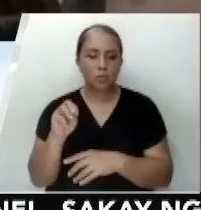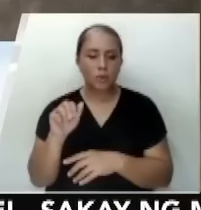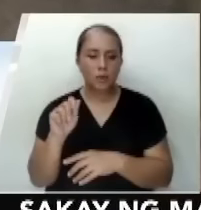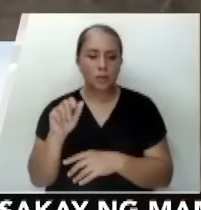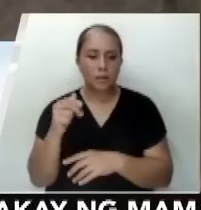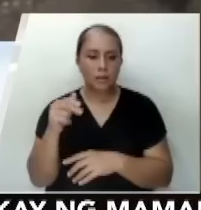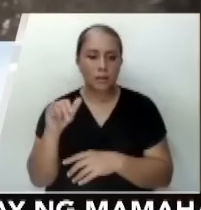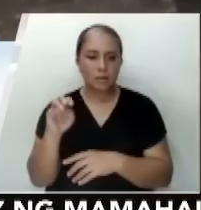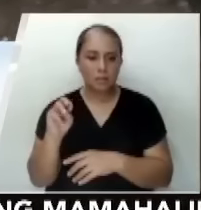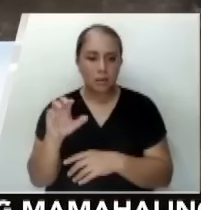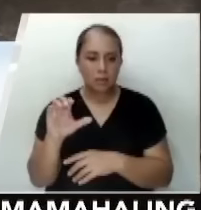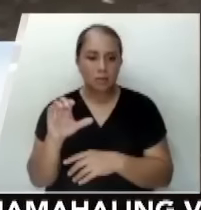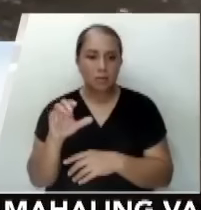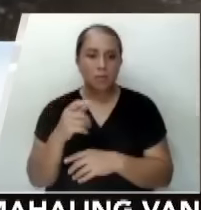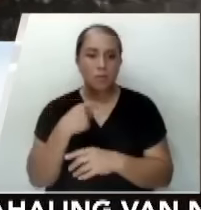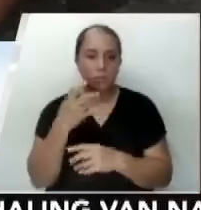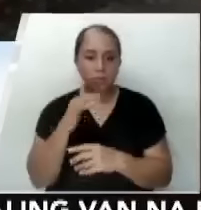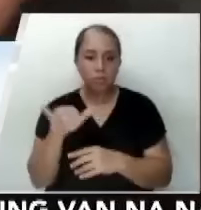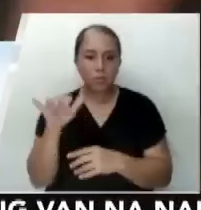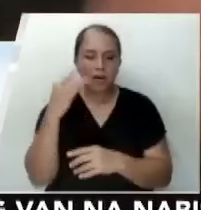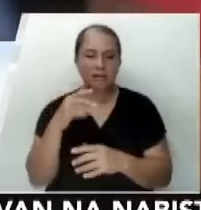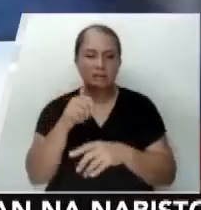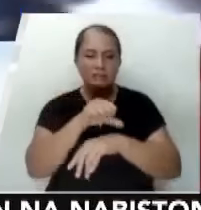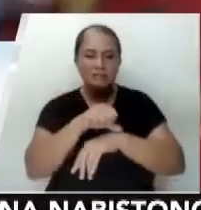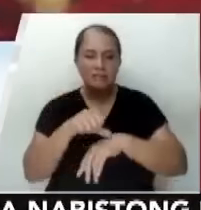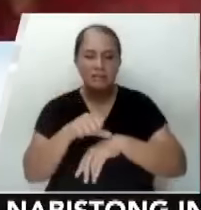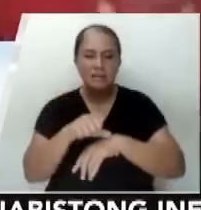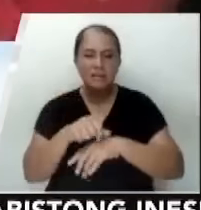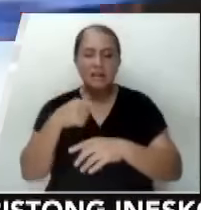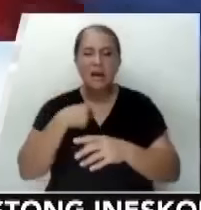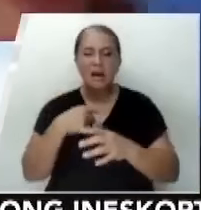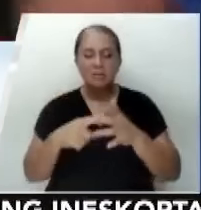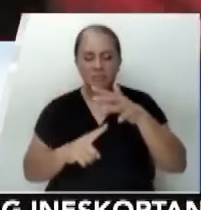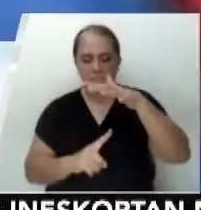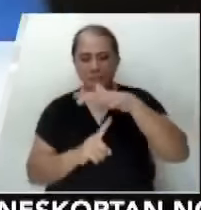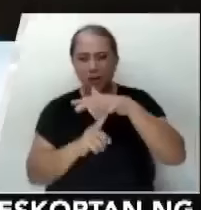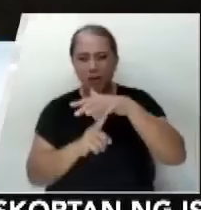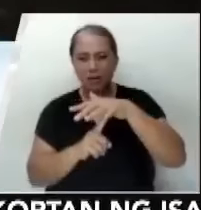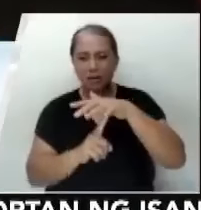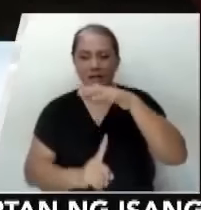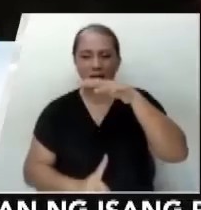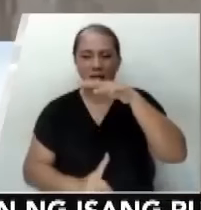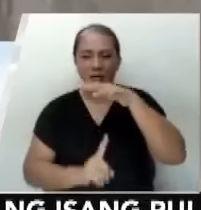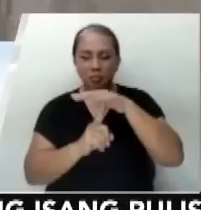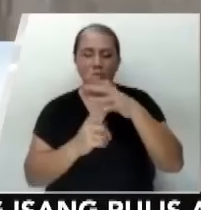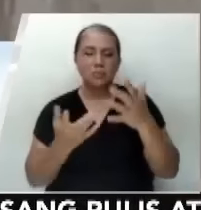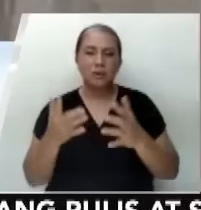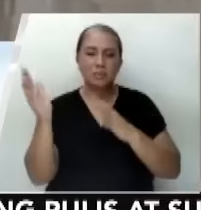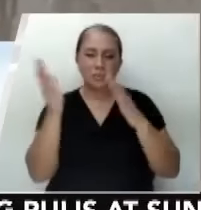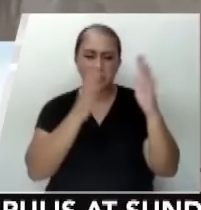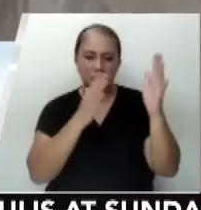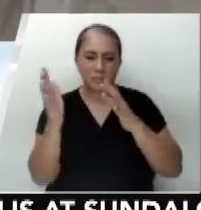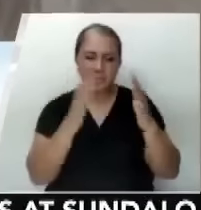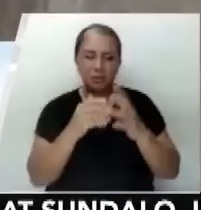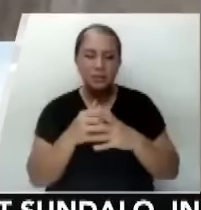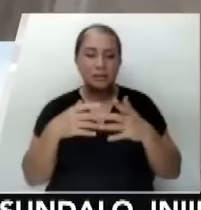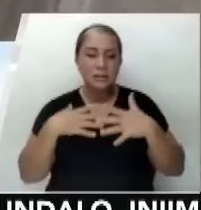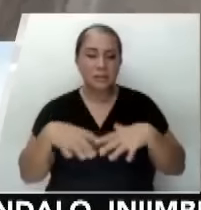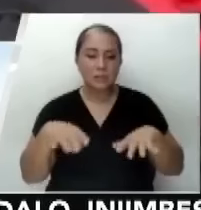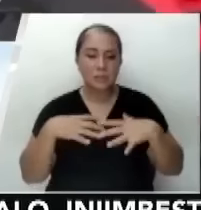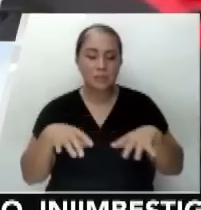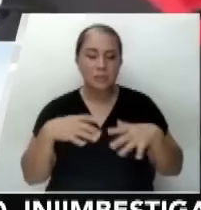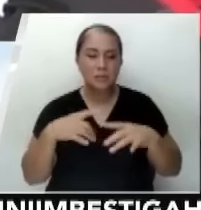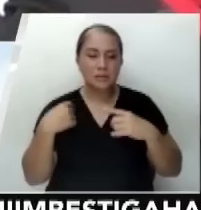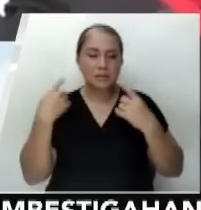iniinda ang sugat sa paa matapos makaapak ng bubog sa kasagsagan ng hagupit ng bagyo. Ang suot niyang damit mula pa raw noong